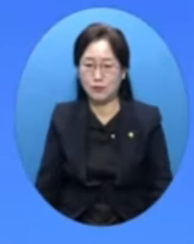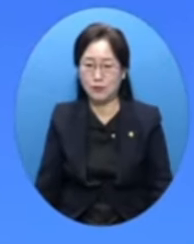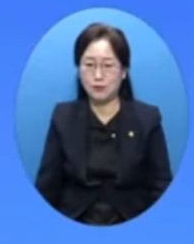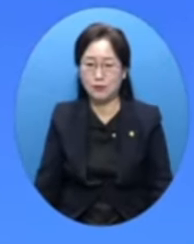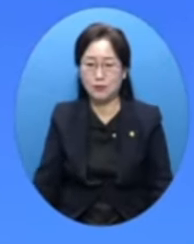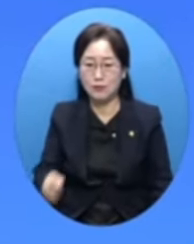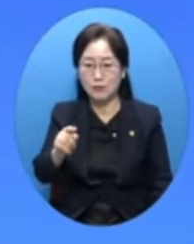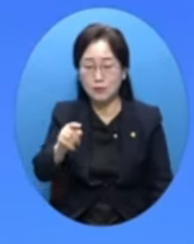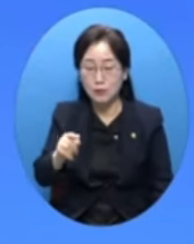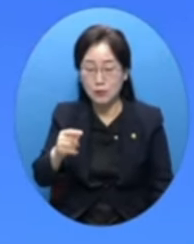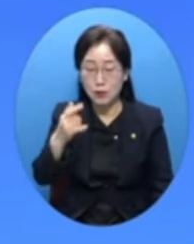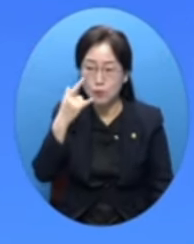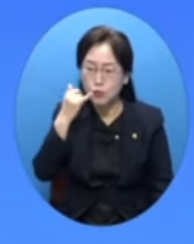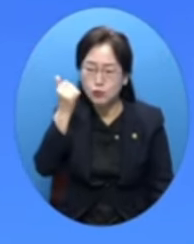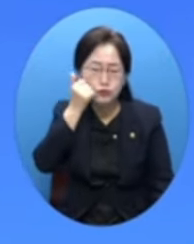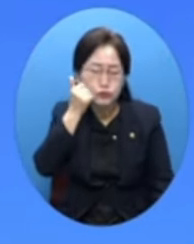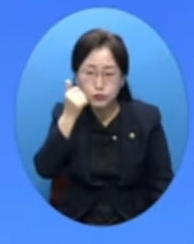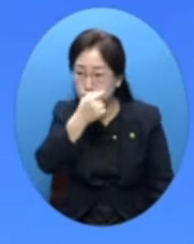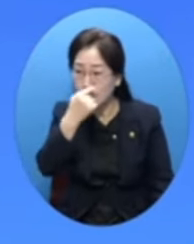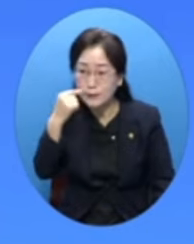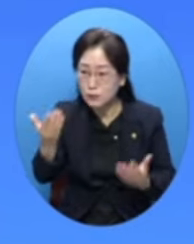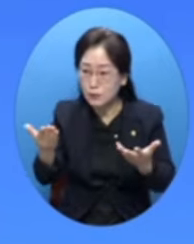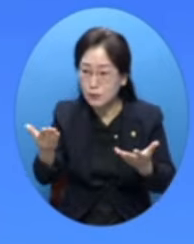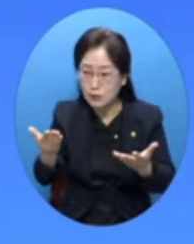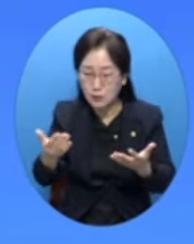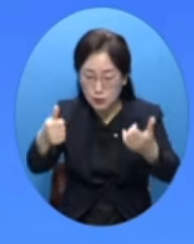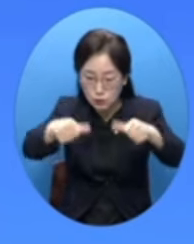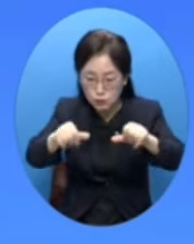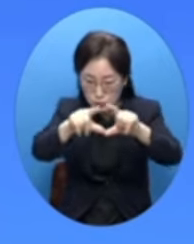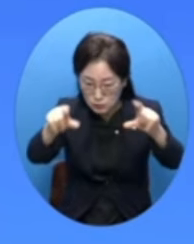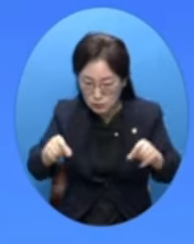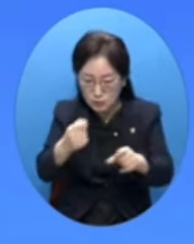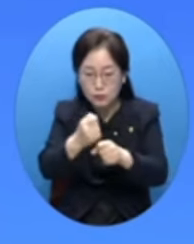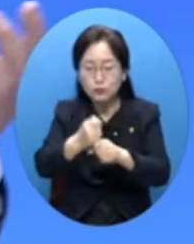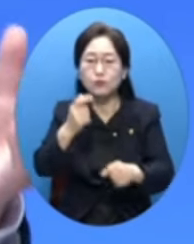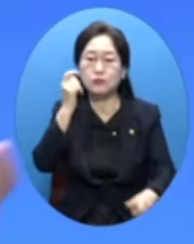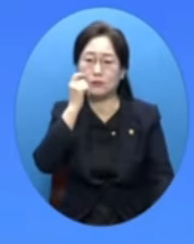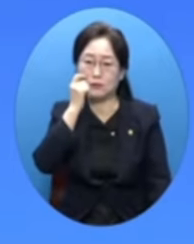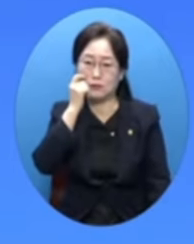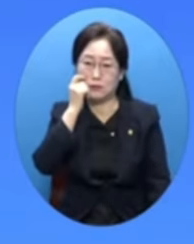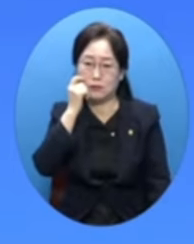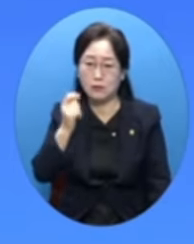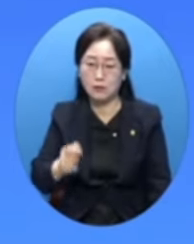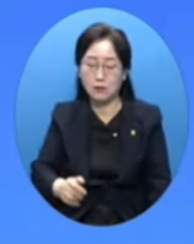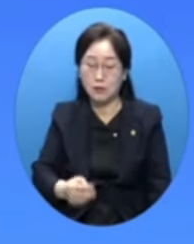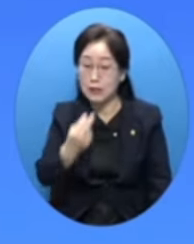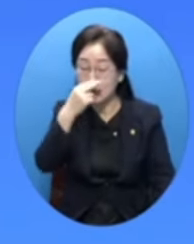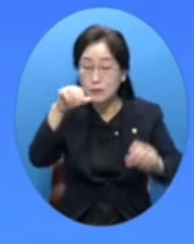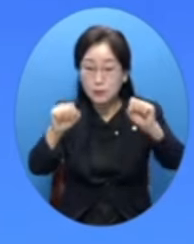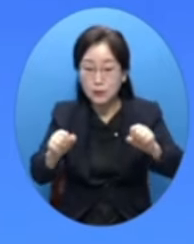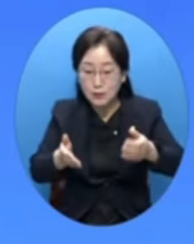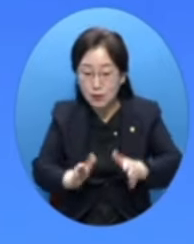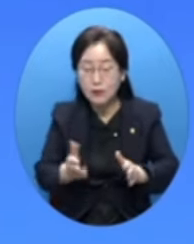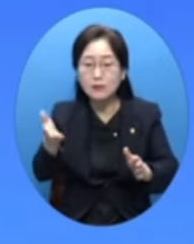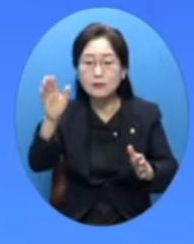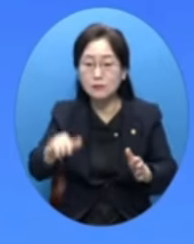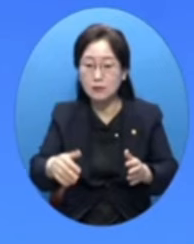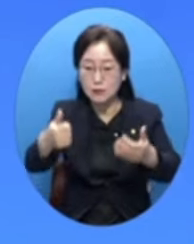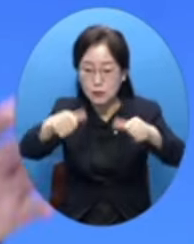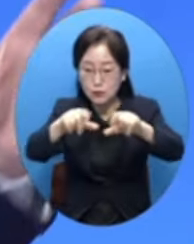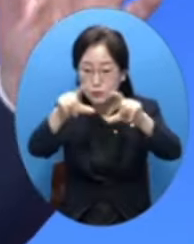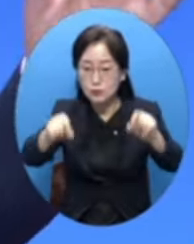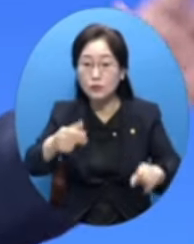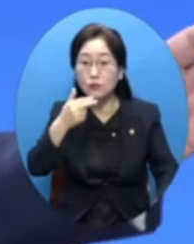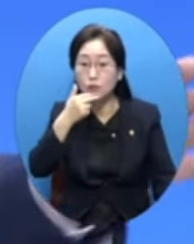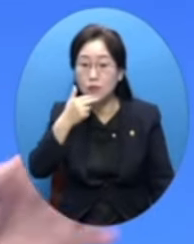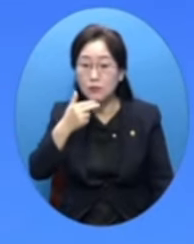부모님이 확인해 주지 않으니까 주민등록을 받을 수가 없습니다 그래서 이 땅에 존재하지만 주민등록 없이 살아가는 아이들이